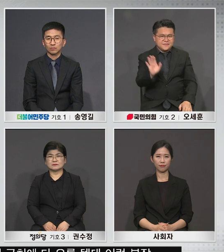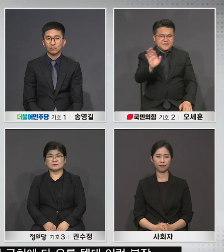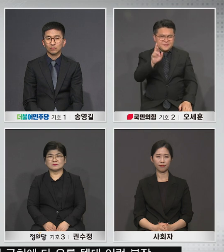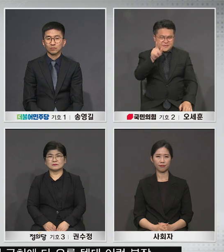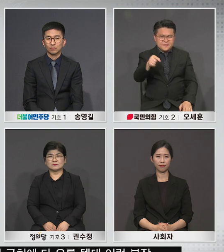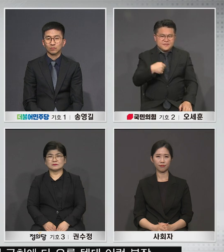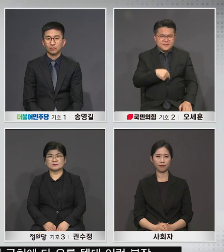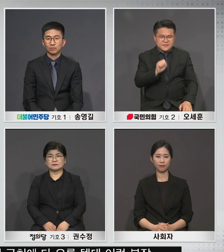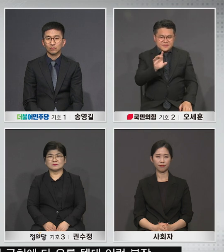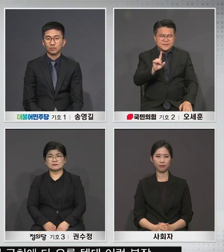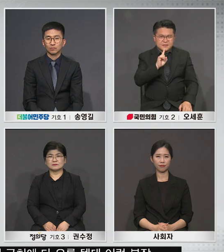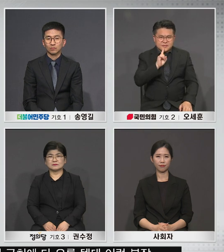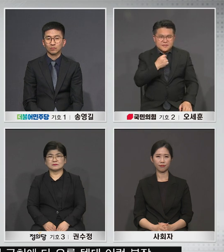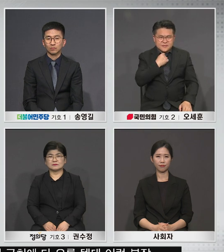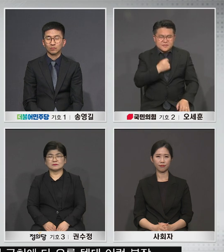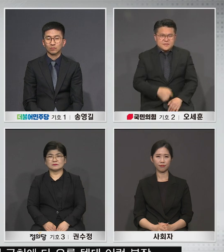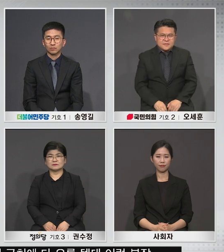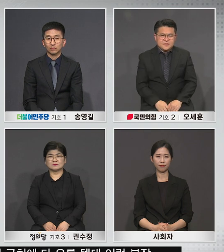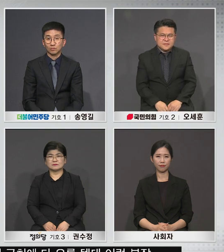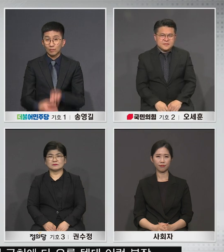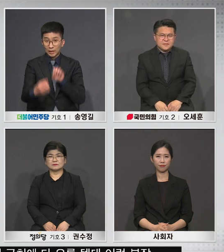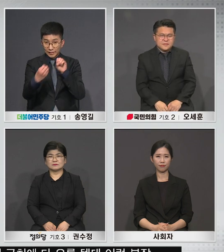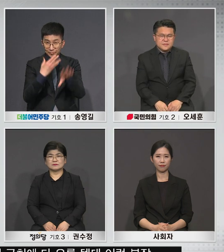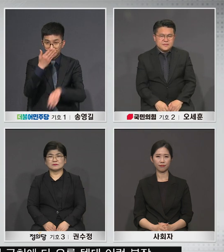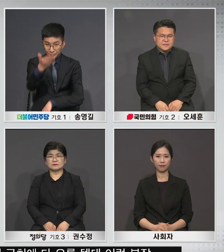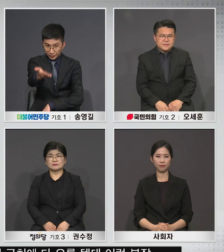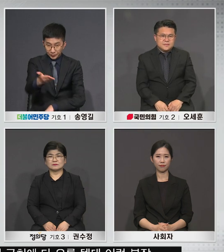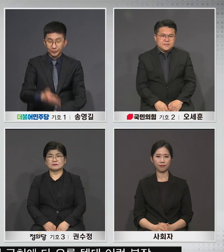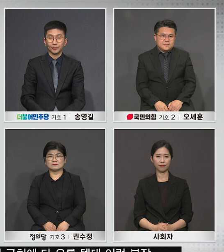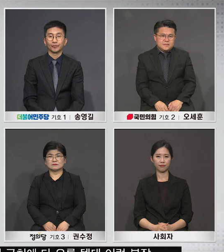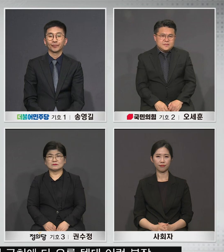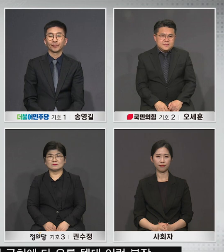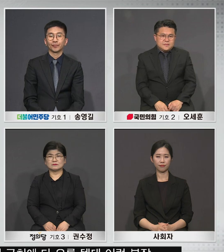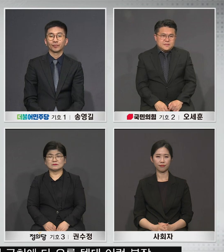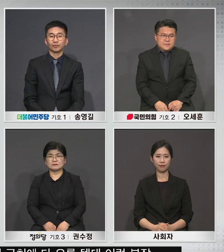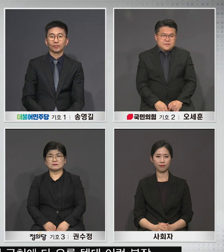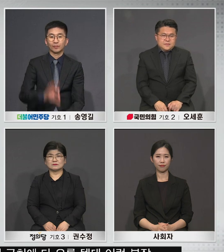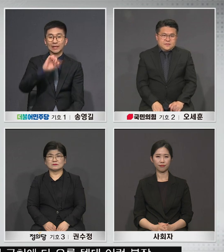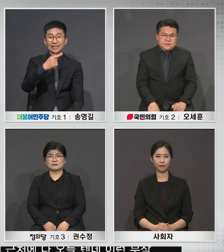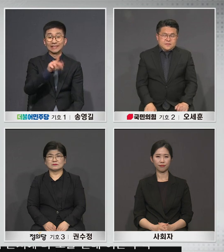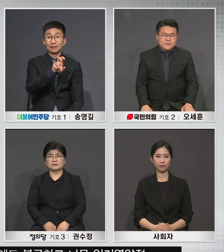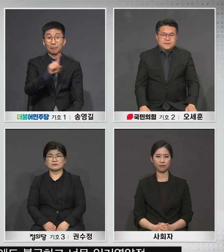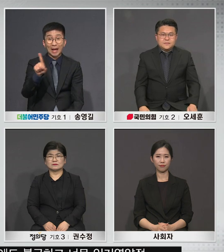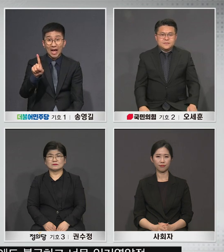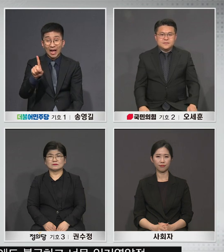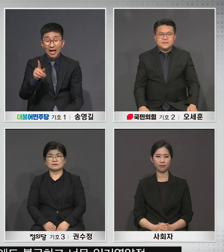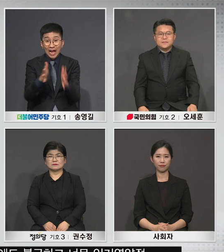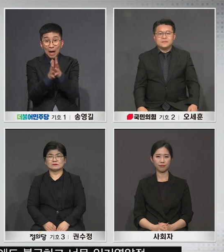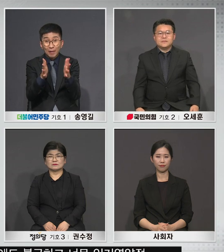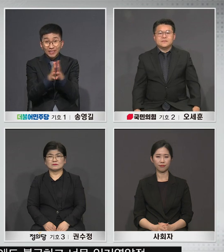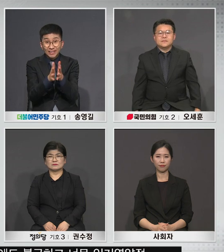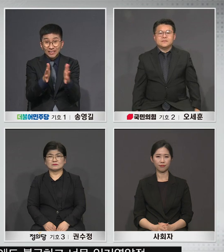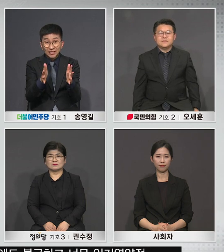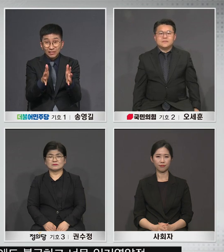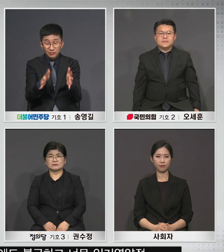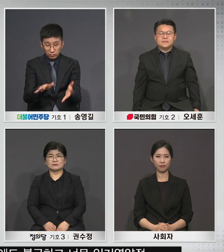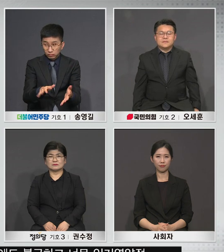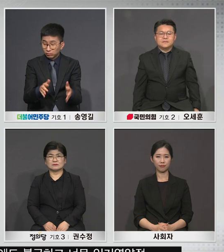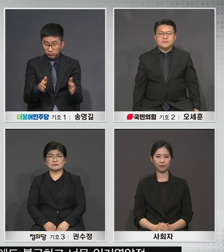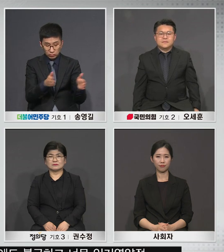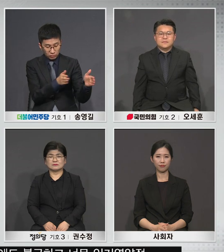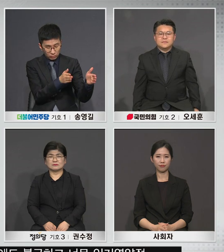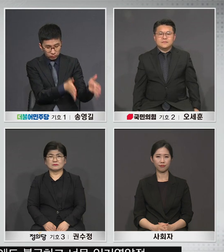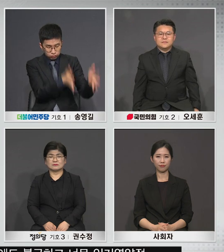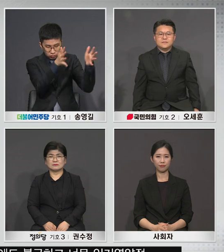지적드리고 싶었습니다. 답변 드리겠습니다. 음마아파트 용적률 500%는 의무사항이 아니라 그